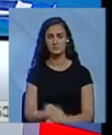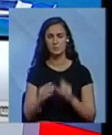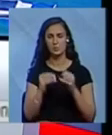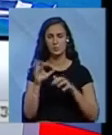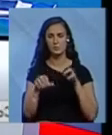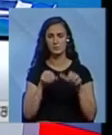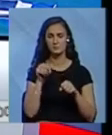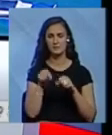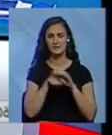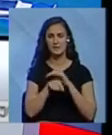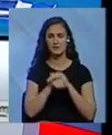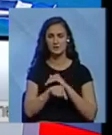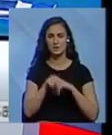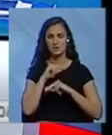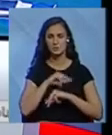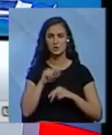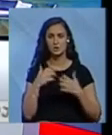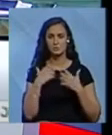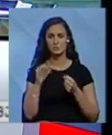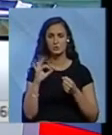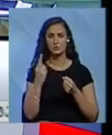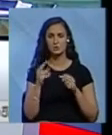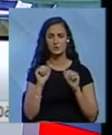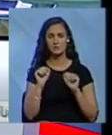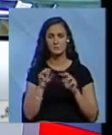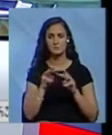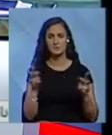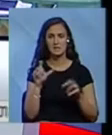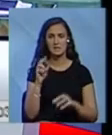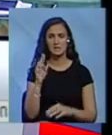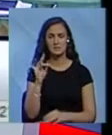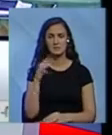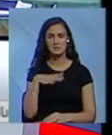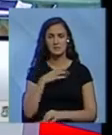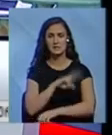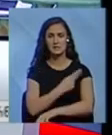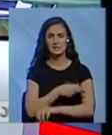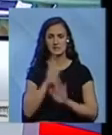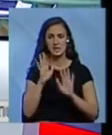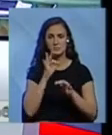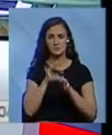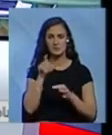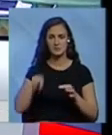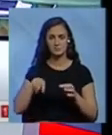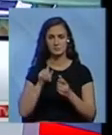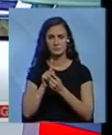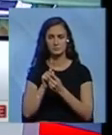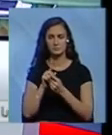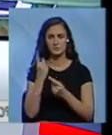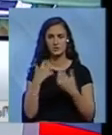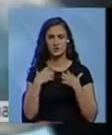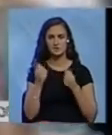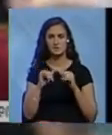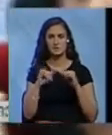Ოკუპირებული ტერიტორიებიდან დემილთა შრომის ჯანმრთელობის და სოციალური დაცვის მინისტრი ეკატერინე დიკარაძე თბილისის კლინიკების ხელმძღვანელებს შეხვდა. საუბარი შეეხო პირველადი